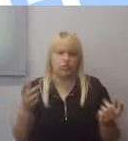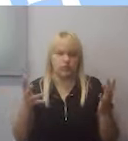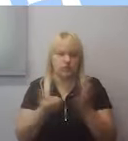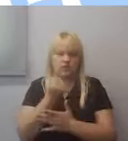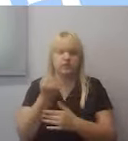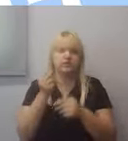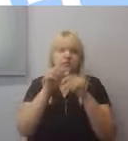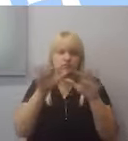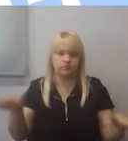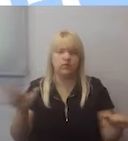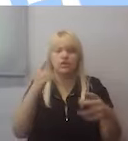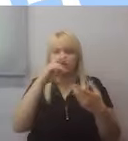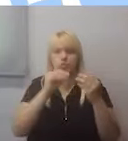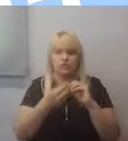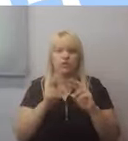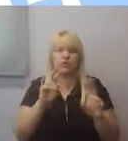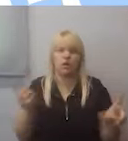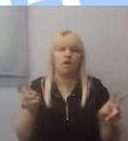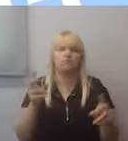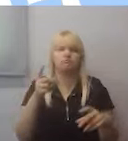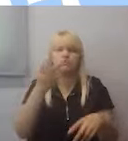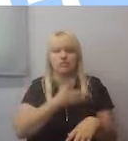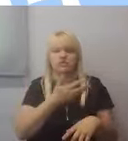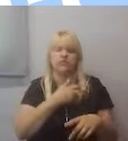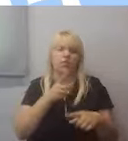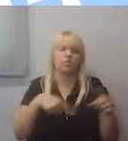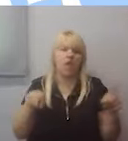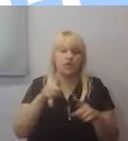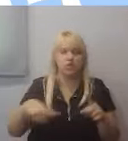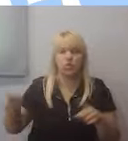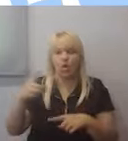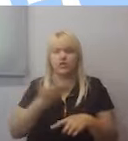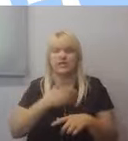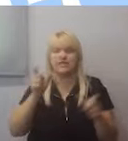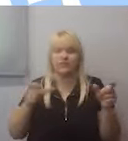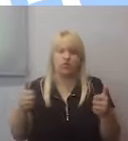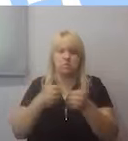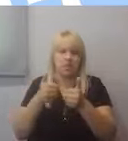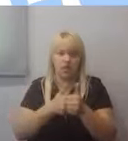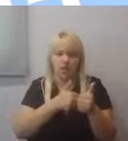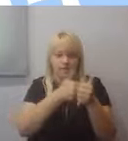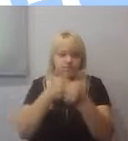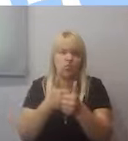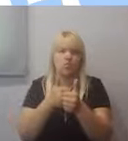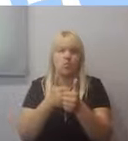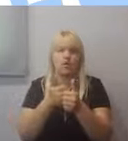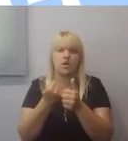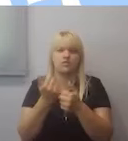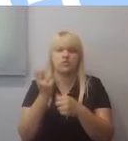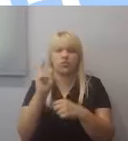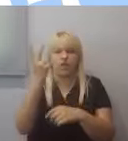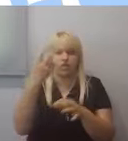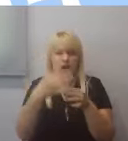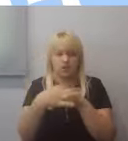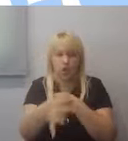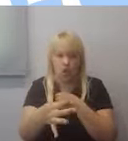ka kāda ir teiksim tās apdzīvotās teritorijas iedzīvotāju blīvums uz kvadrāt kometr ja